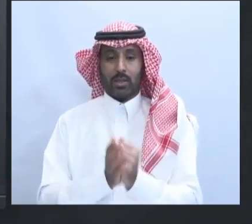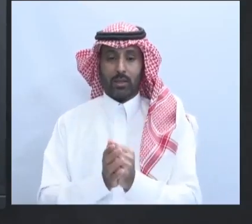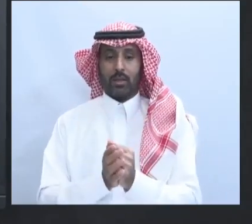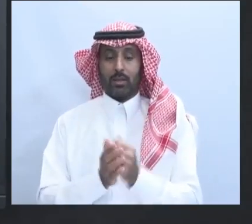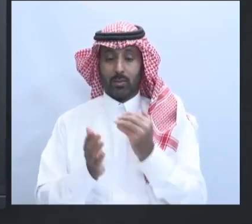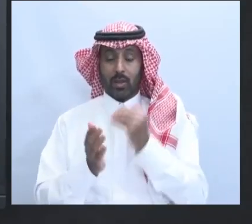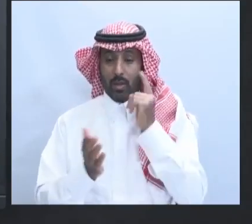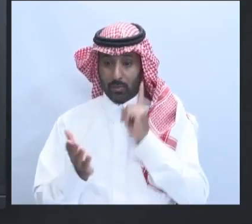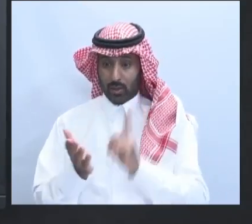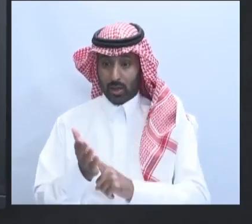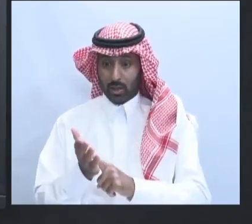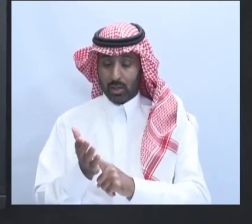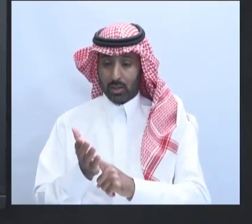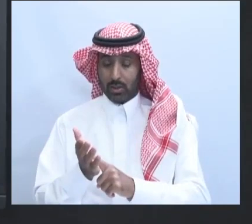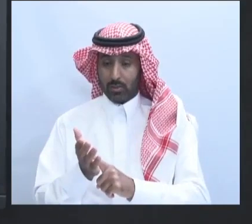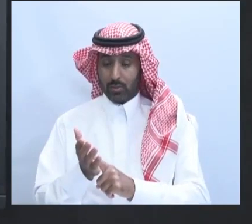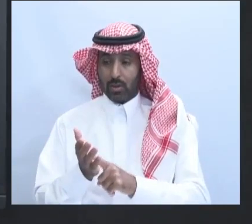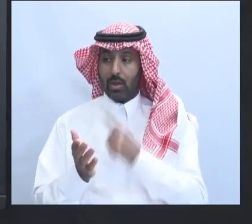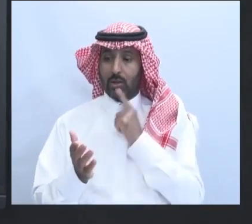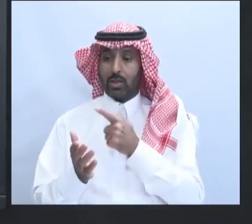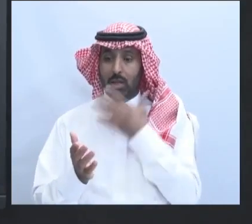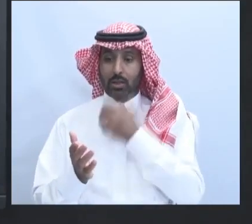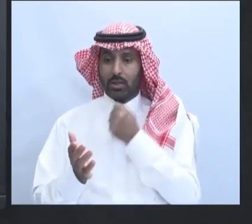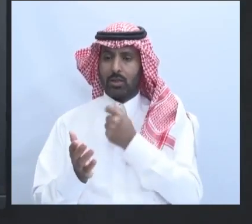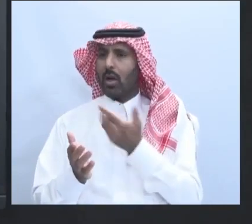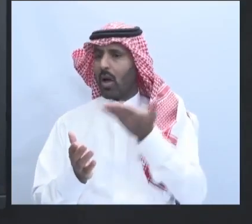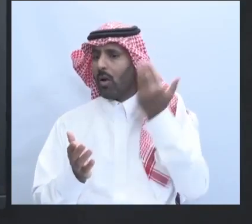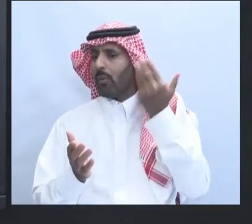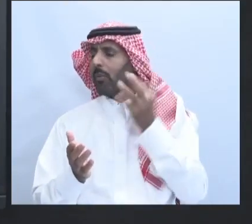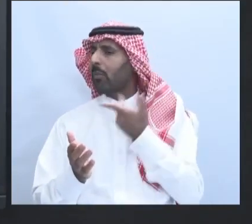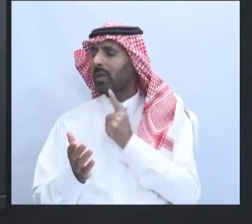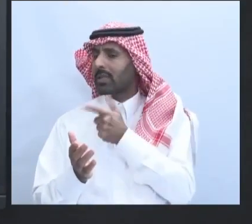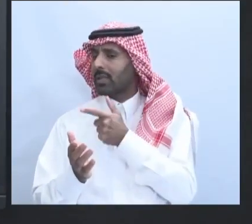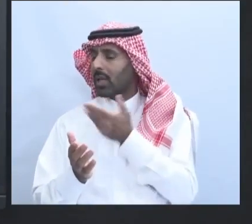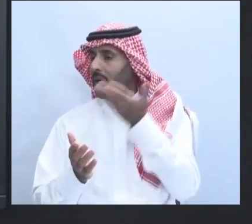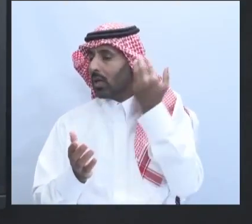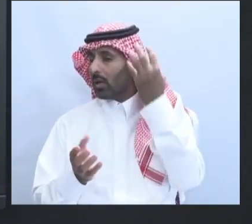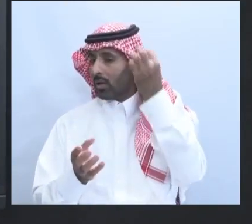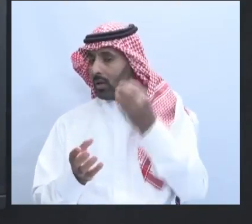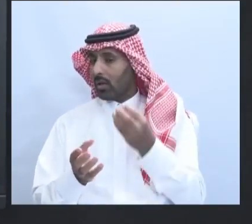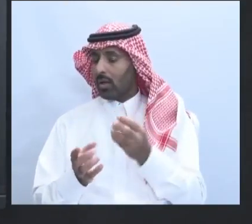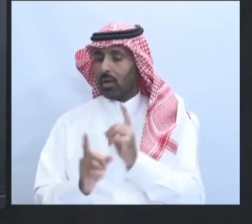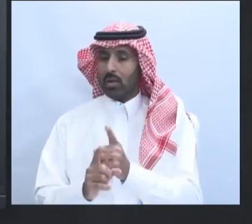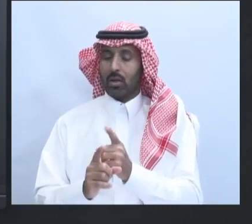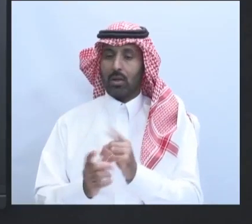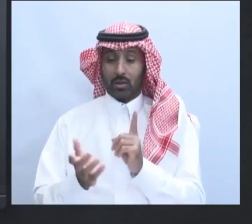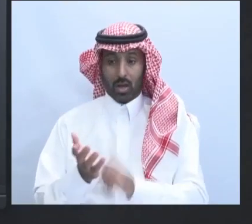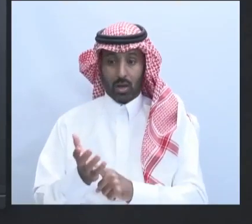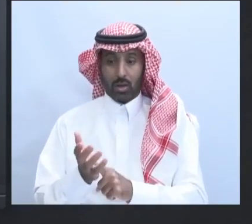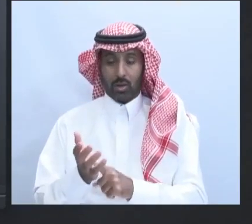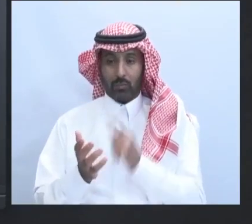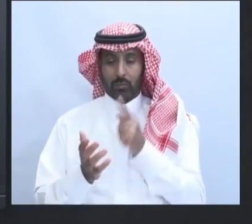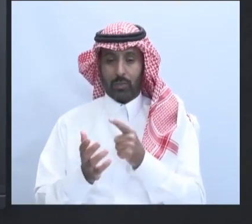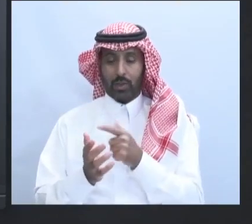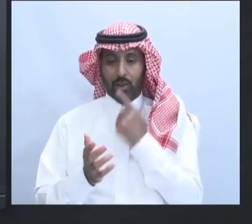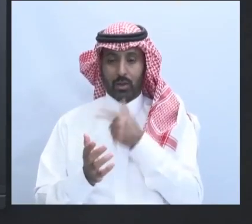بالتثبت في الروايه للسنه النبويه عن رسول الله صلى الله عليه وسلم باذن الله تعالى اقف